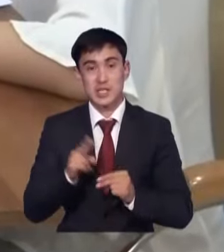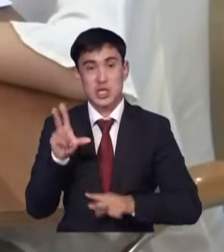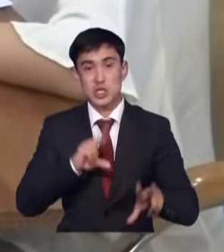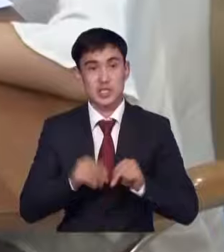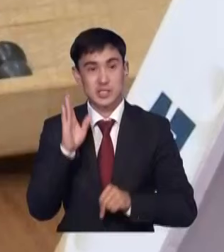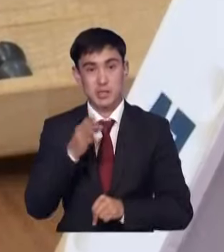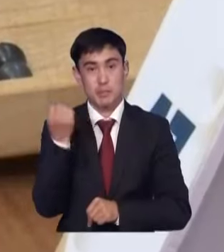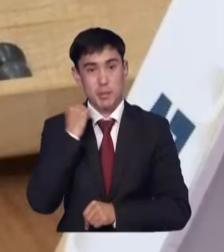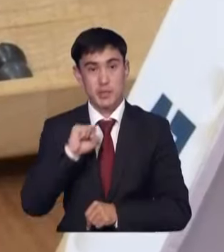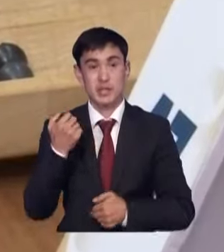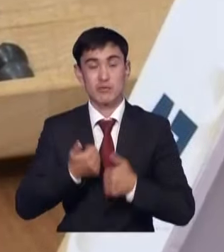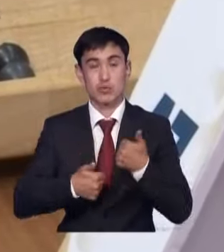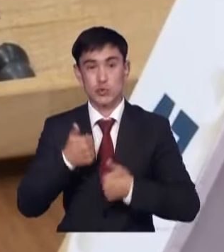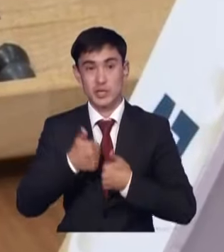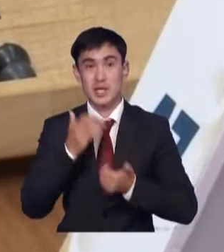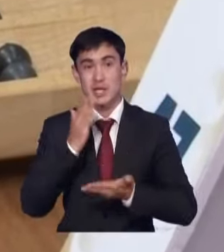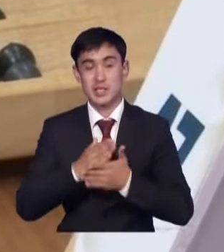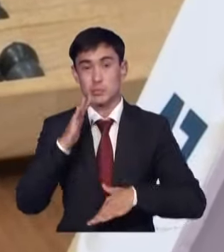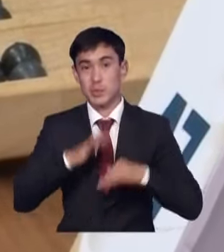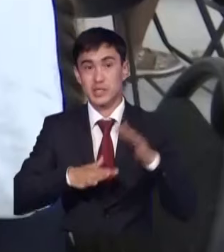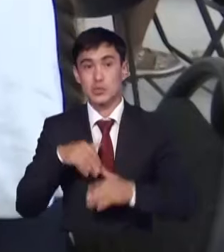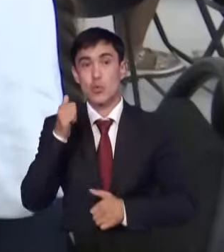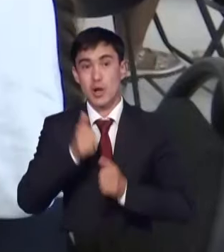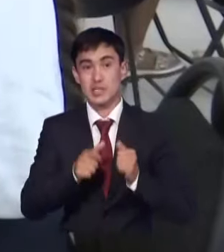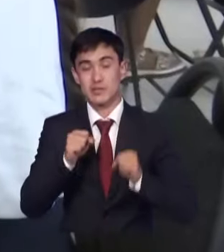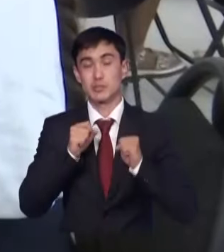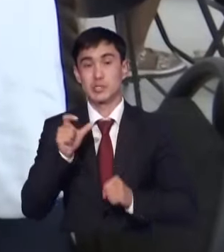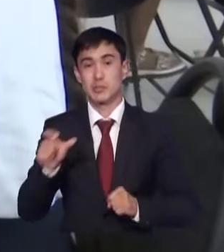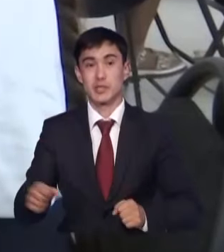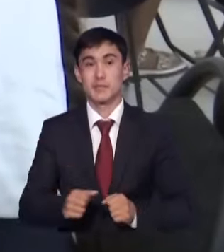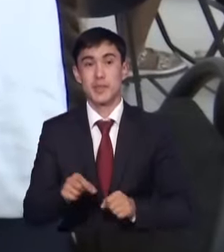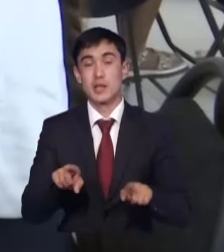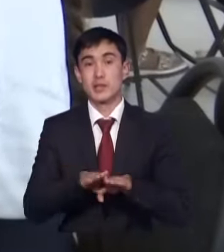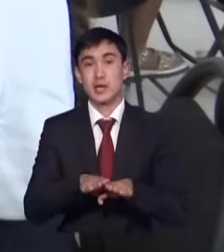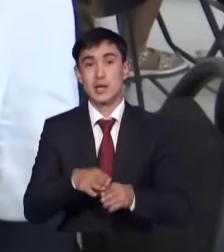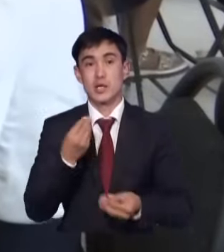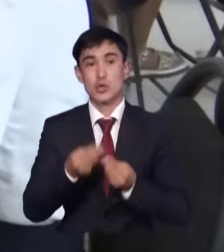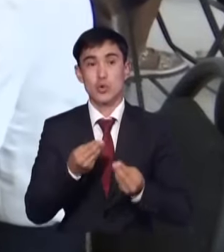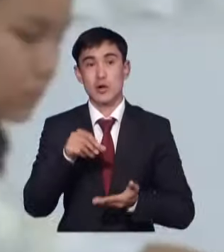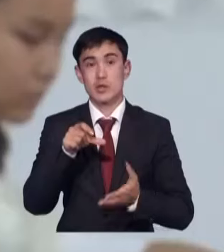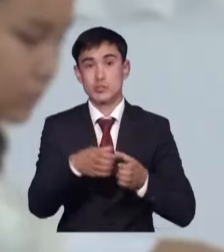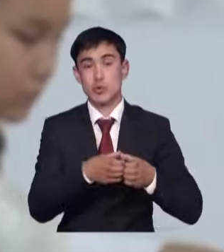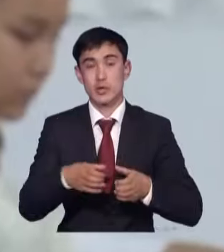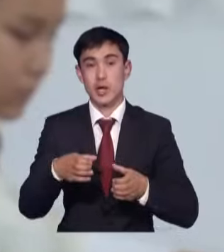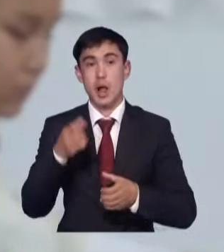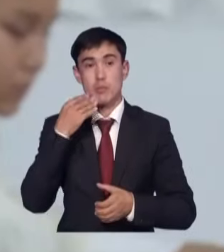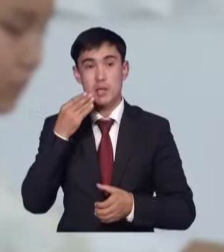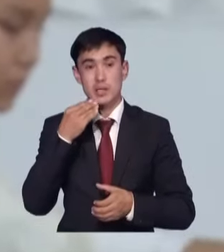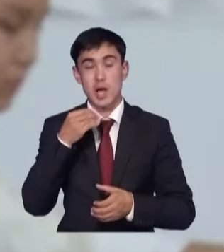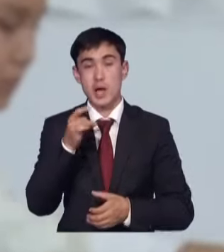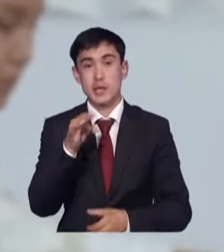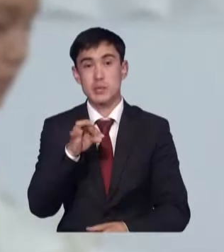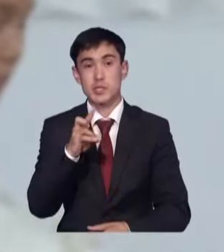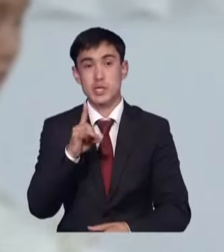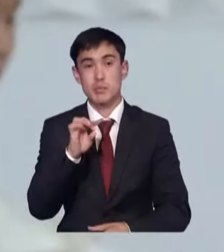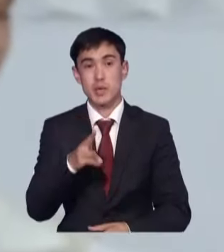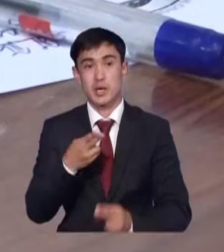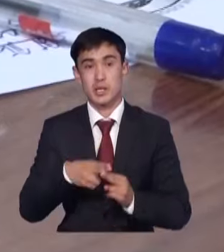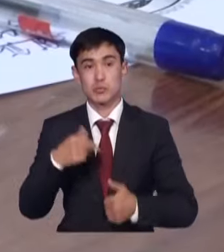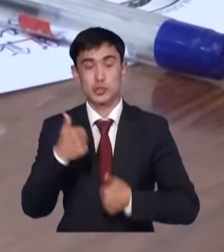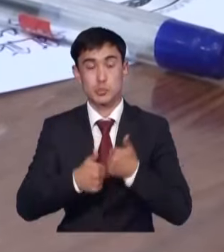стать победителем этого турнира есть практически у каждого спортсмена. Так, игрок сборной команды города Алматы Айгерим Жаркынбек к